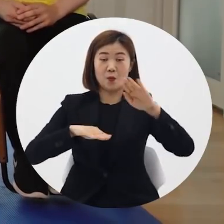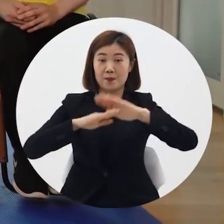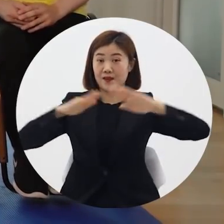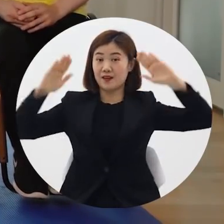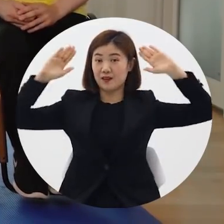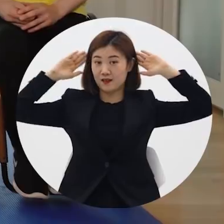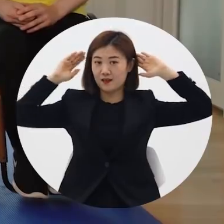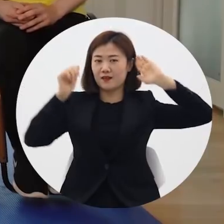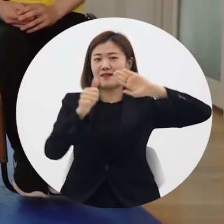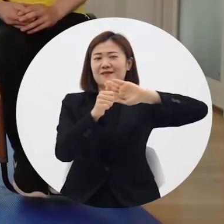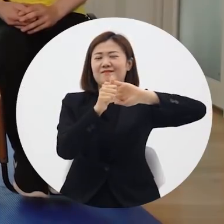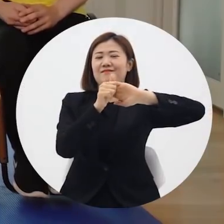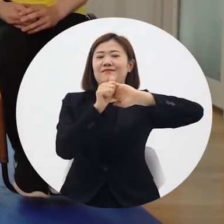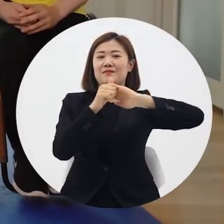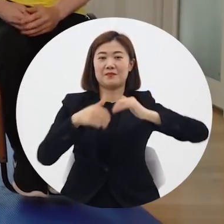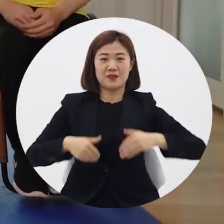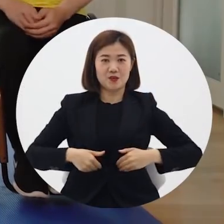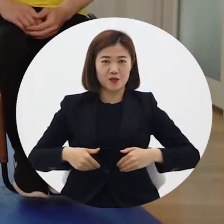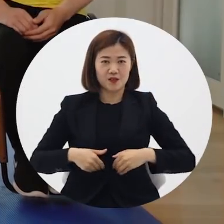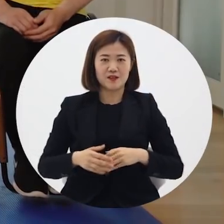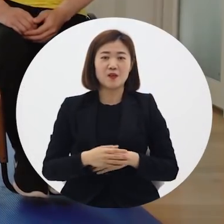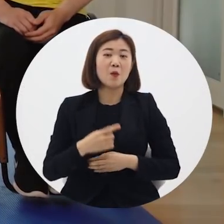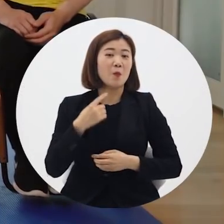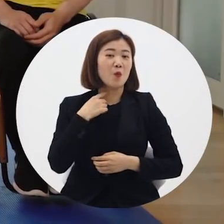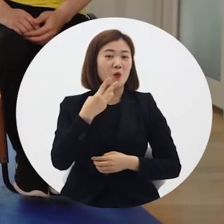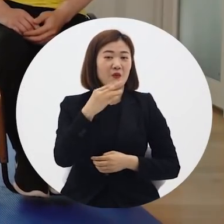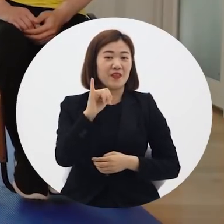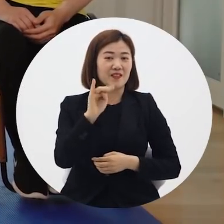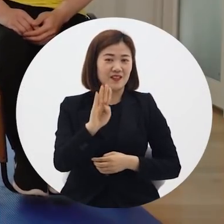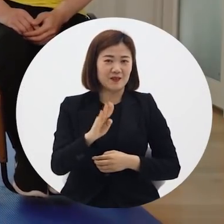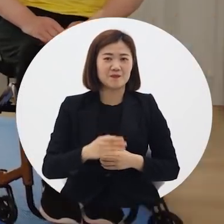항상 반대로 움직이고요. 네. 목 뒤. 네.